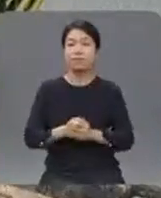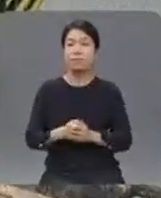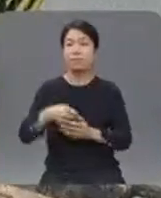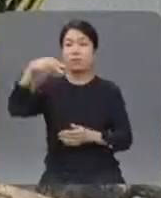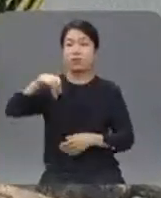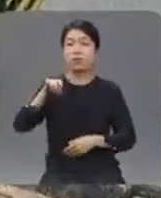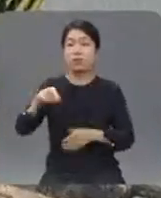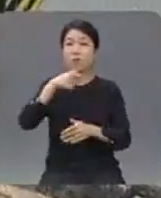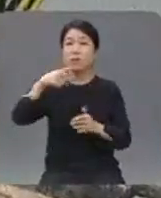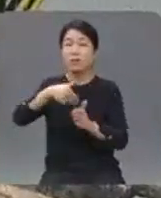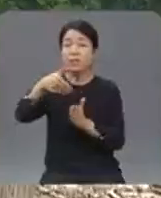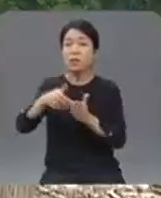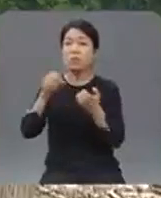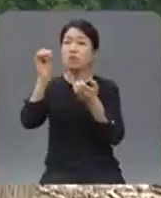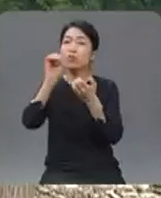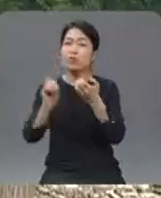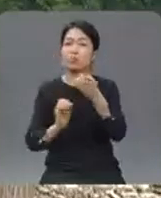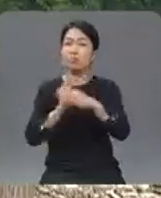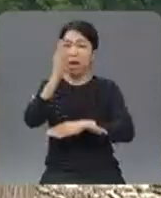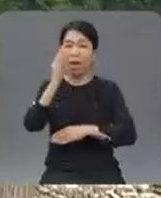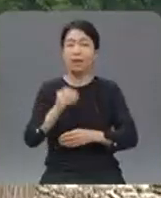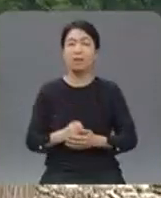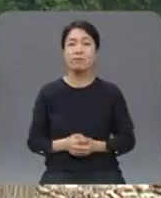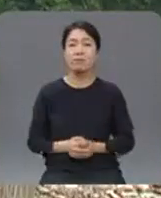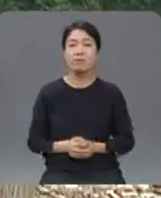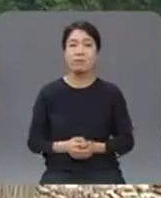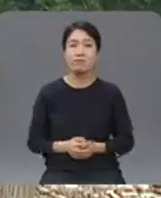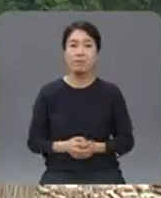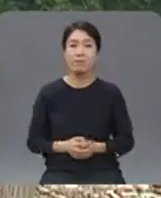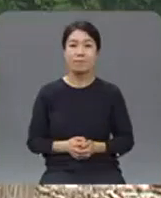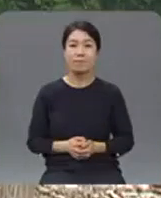수어댐은 90%를 넘겼습니다